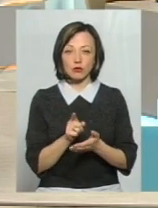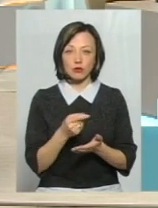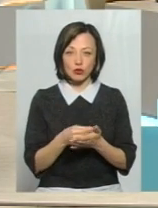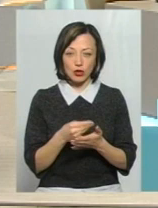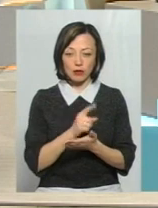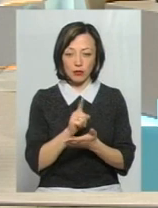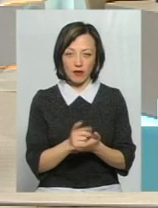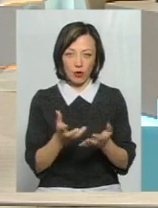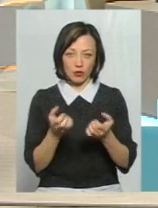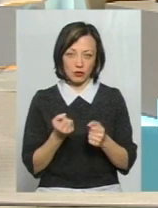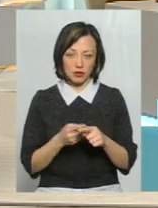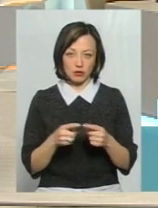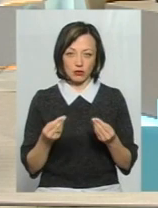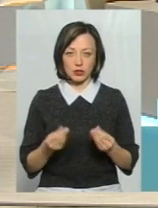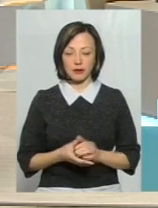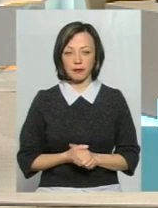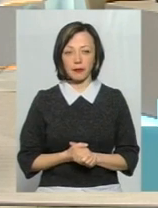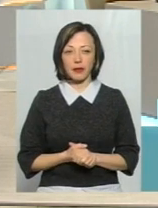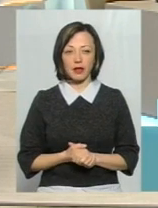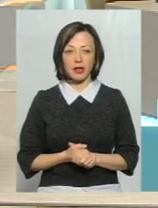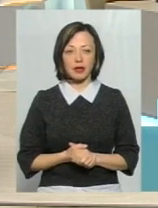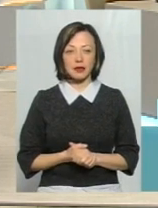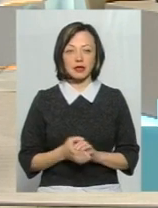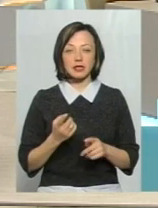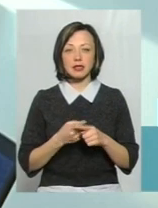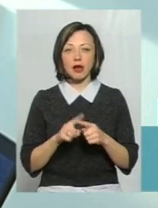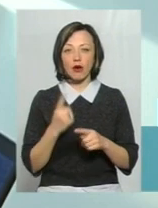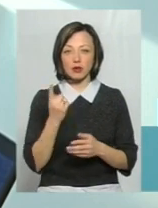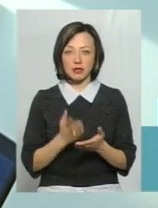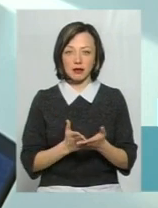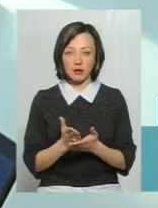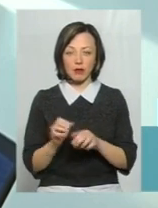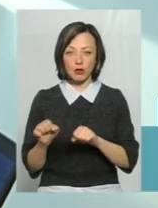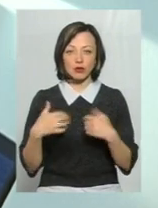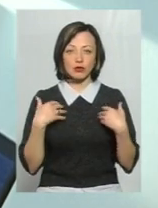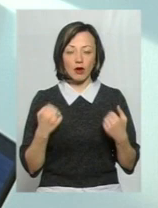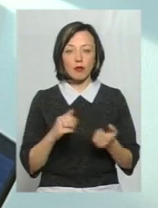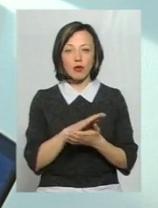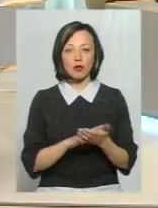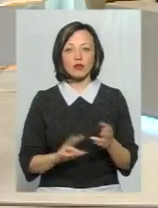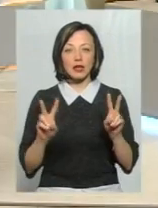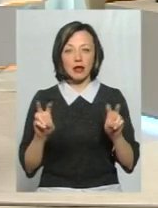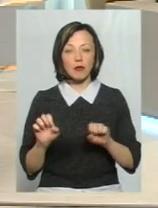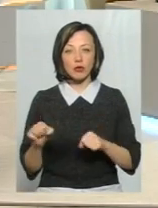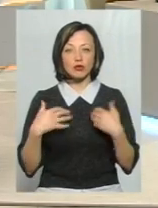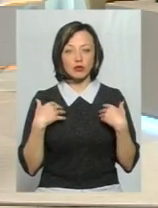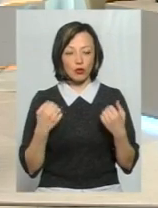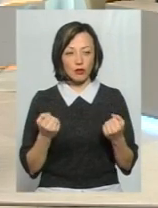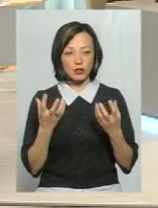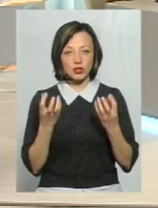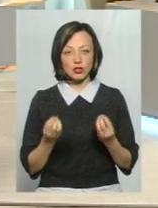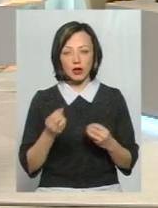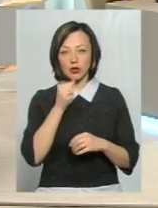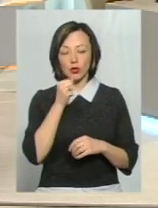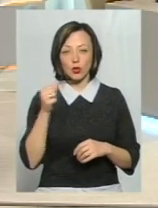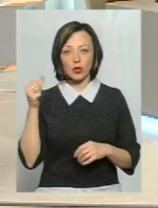бути одержувати. Це один з аспектів, які ми говоримо про охорону здоров'я. І в продовження теми охорони здоров'я, мої колеги, ще